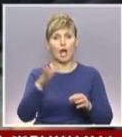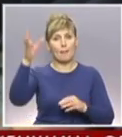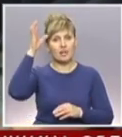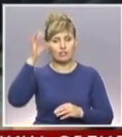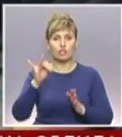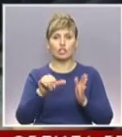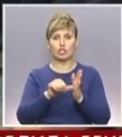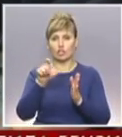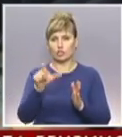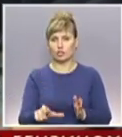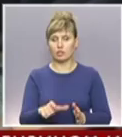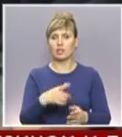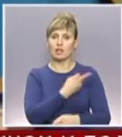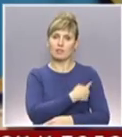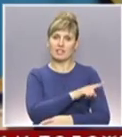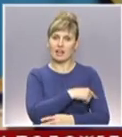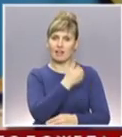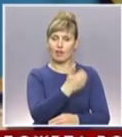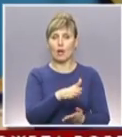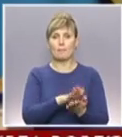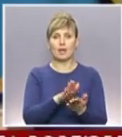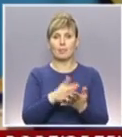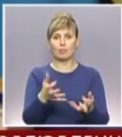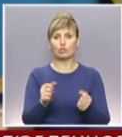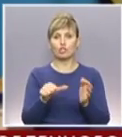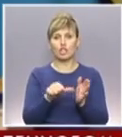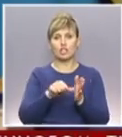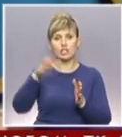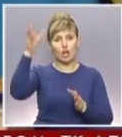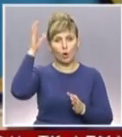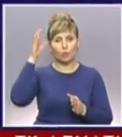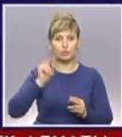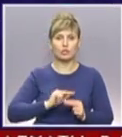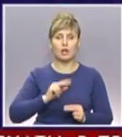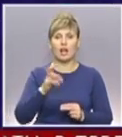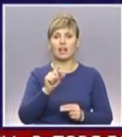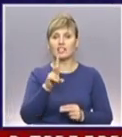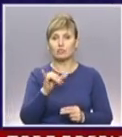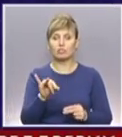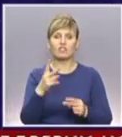еще 6 от Минздрава. Премию также получили 6 научных сотрудников КАЗНУ и 2